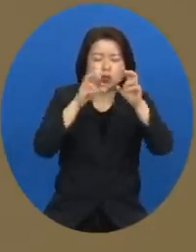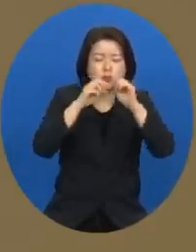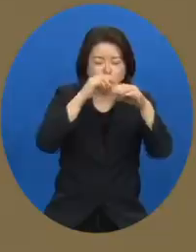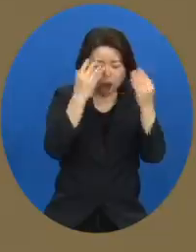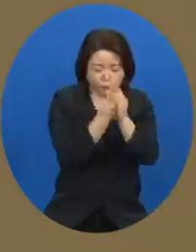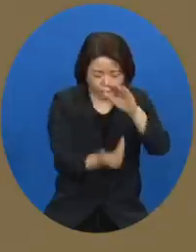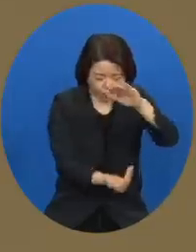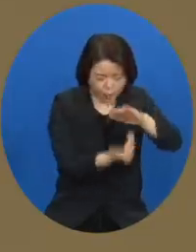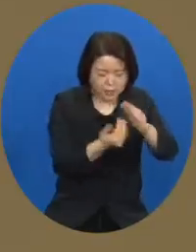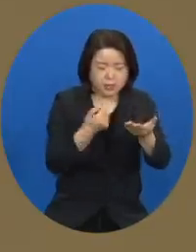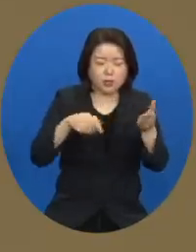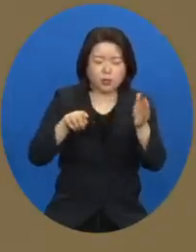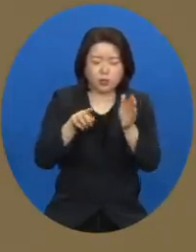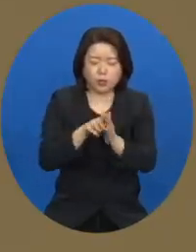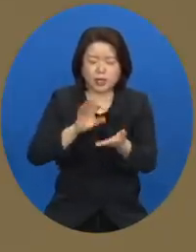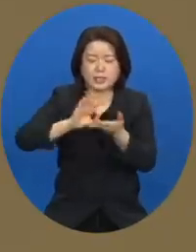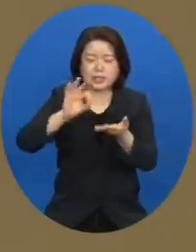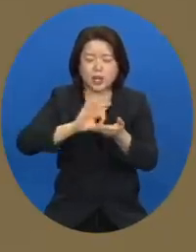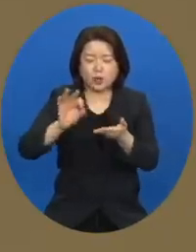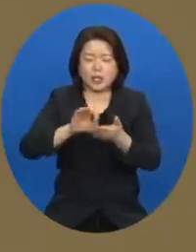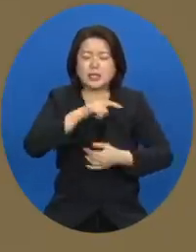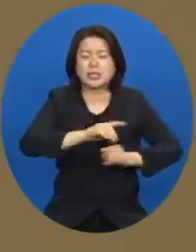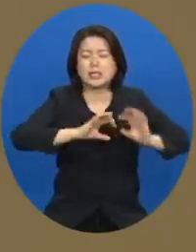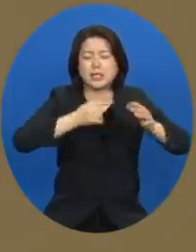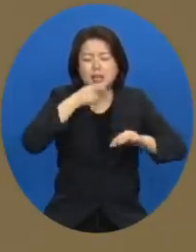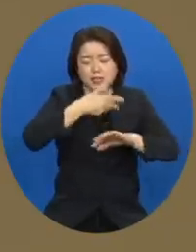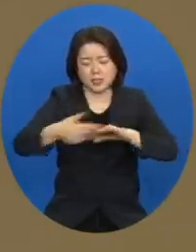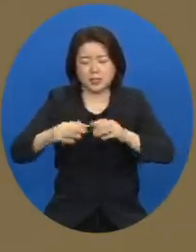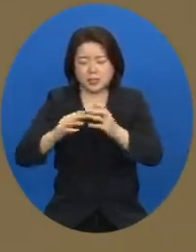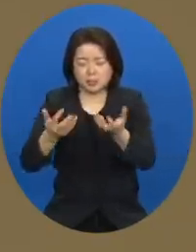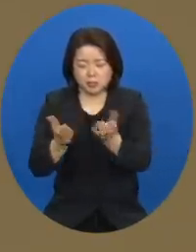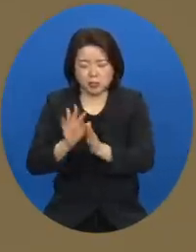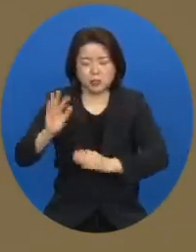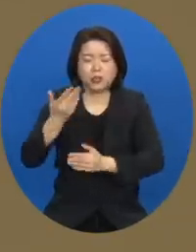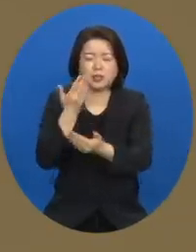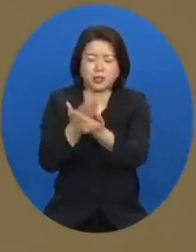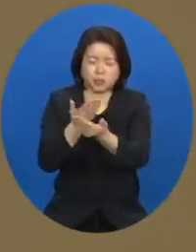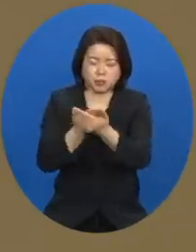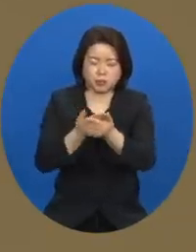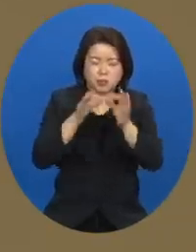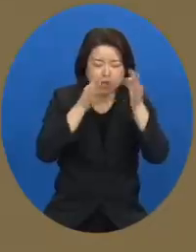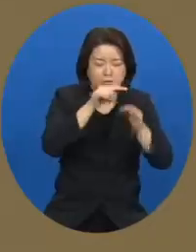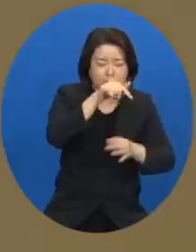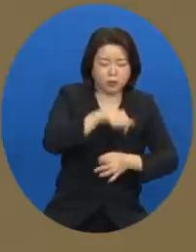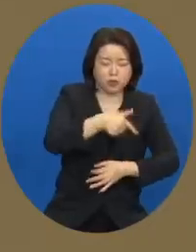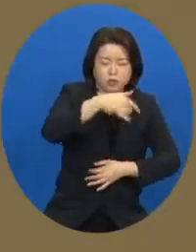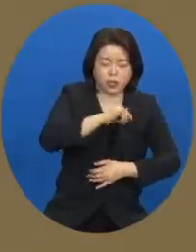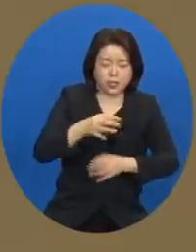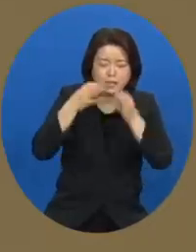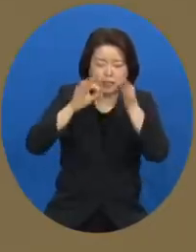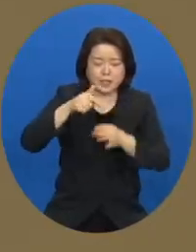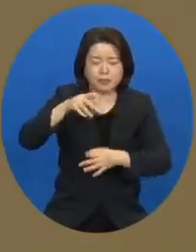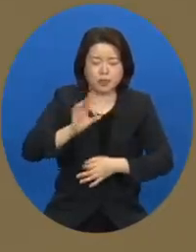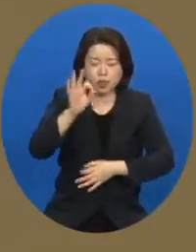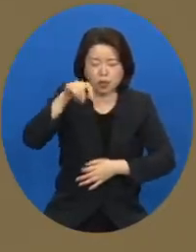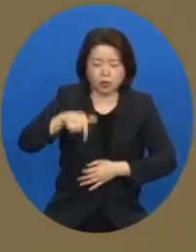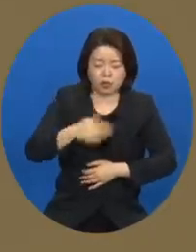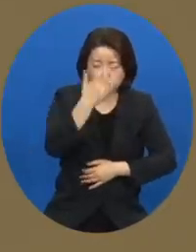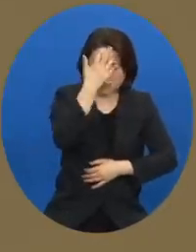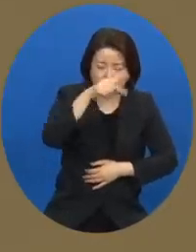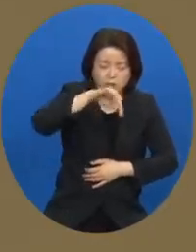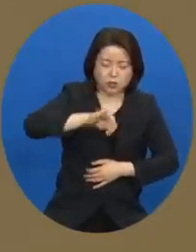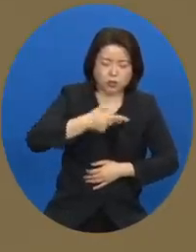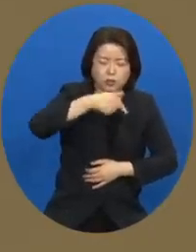위해 쓰임받는 이 나라, 이 민족 되게 하소서. 김국기 목사님, 김정국 목사님, 최충길